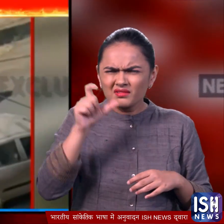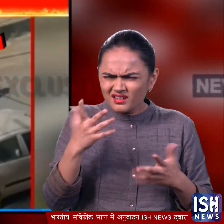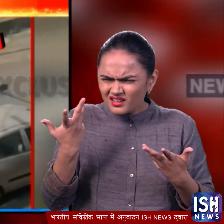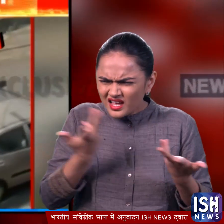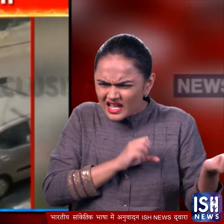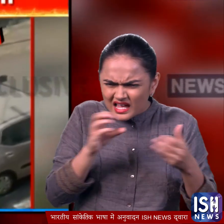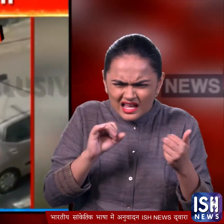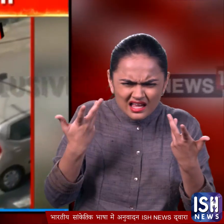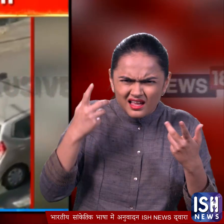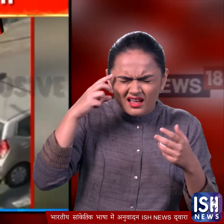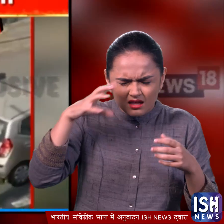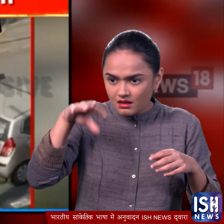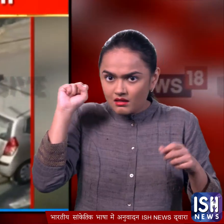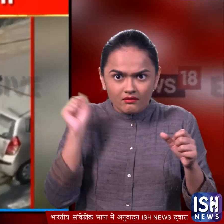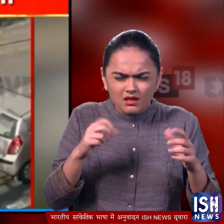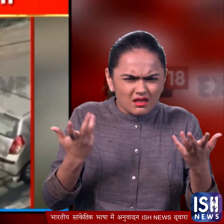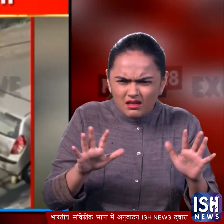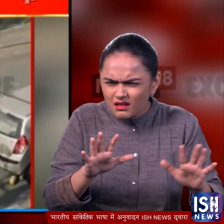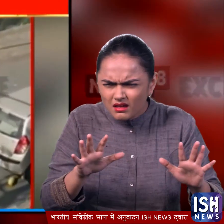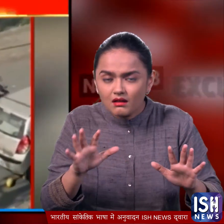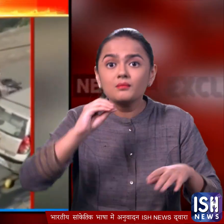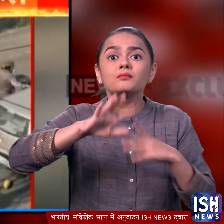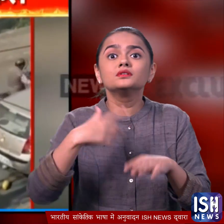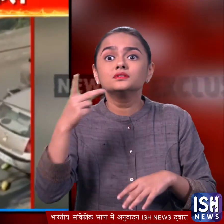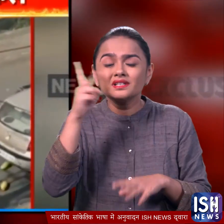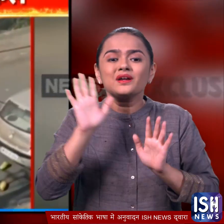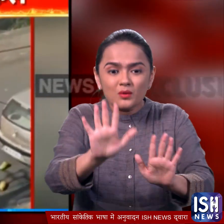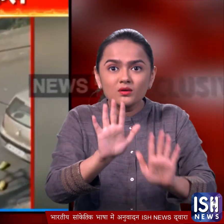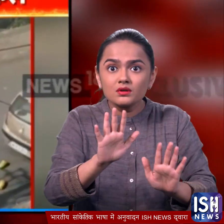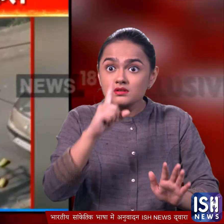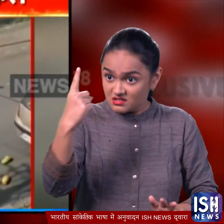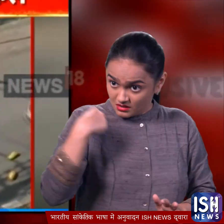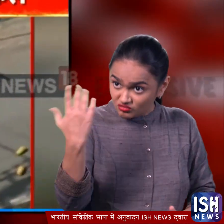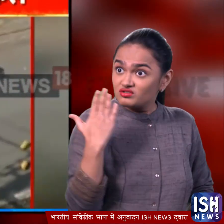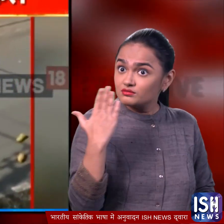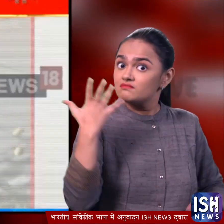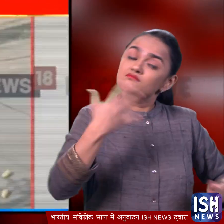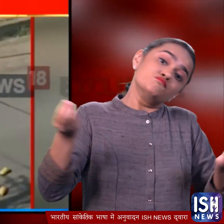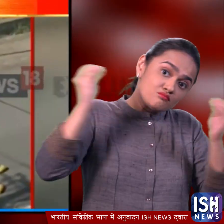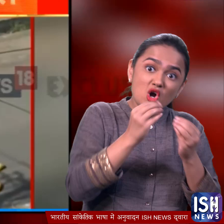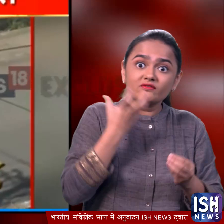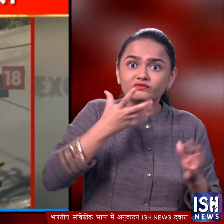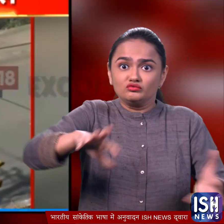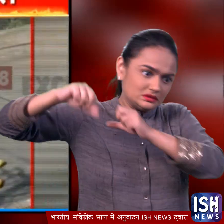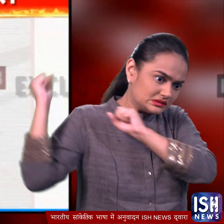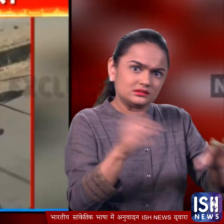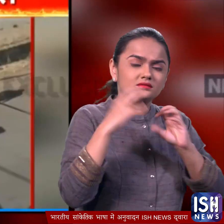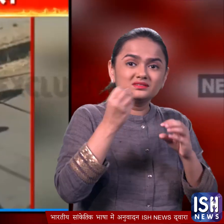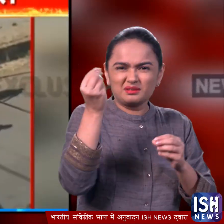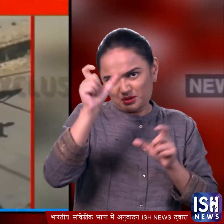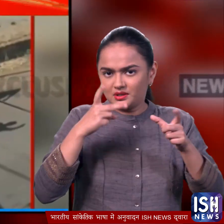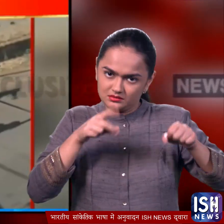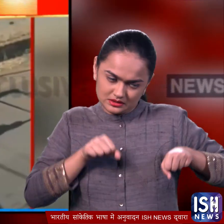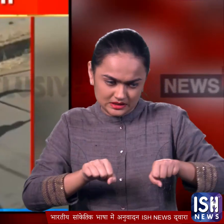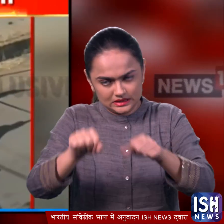फल वाले को पहले तो कुछ भी समझ नहीं आया, लेकिन जब उसने महिला को रोकने की कोशिश की तो उस महिला का गुस्सा ज्यादा भड़क गया। इस